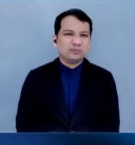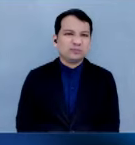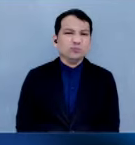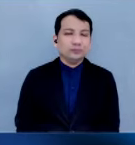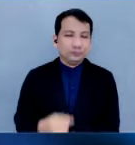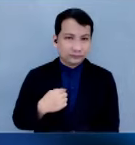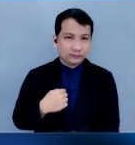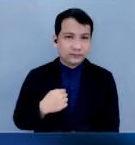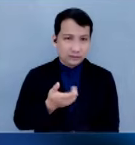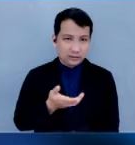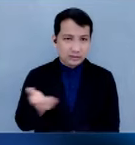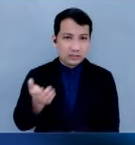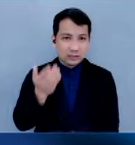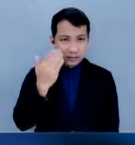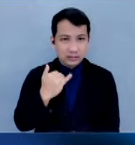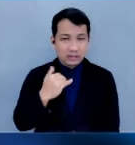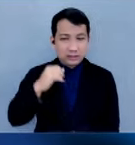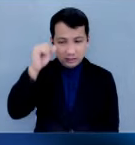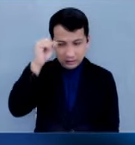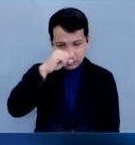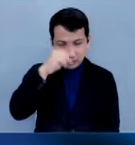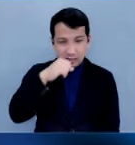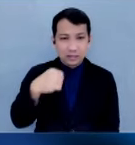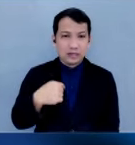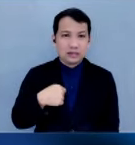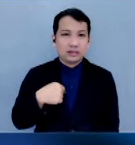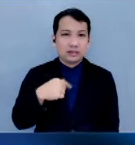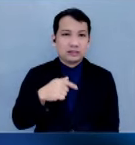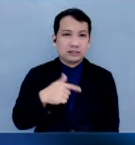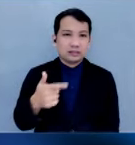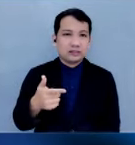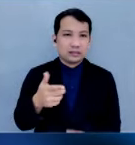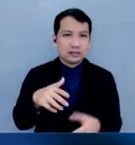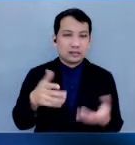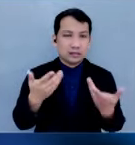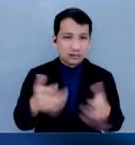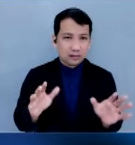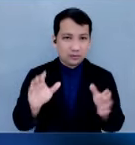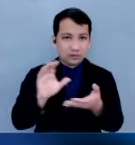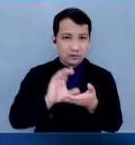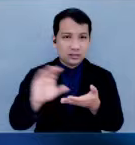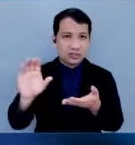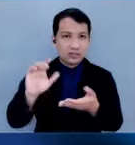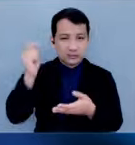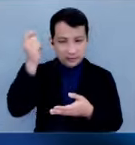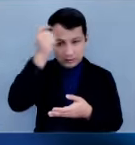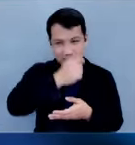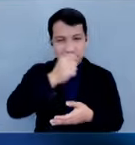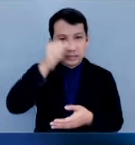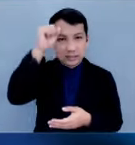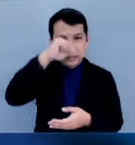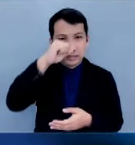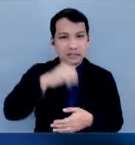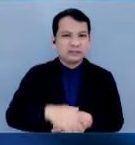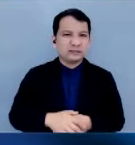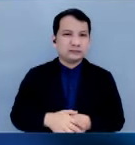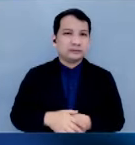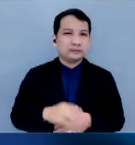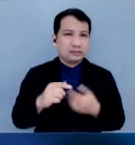dahil po dun sa ging scholarships na yun, I finished my college. So I just give back,